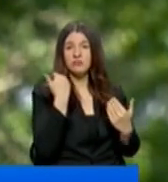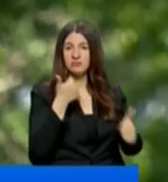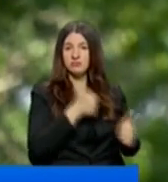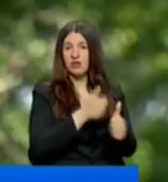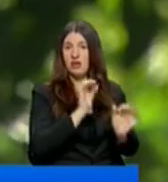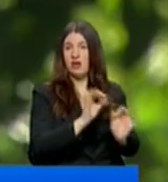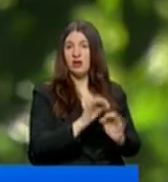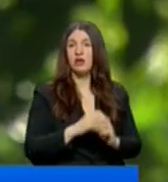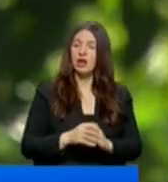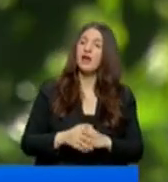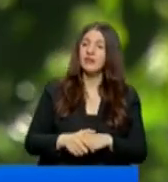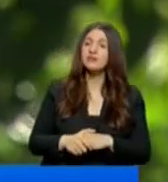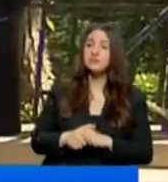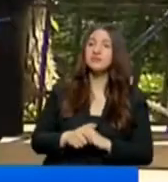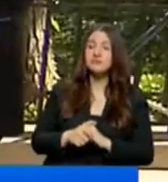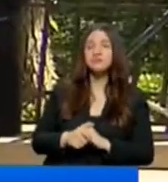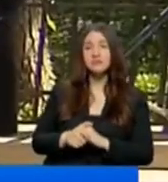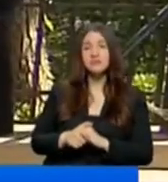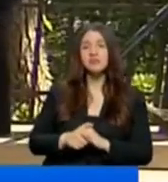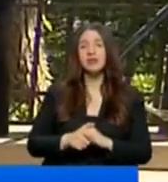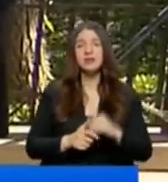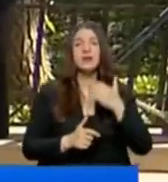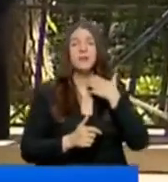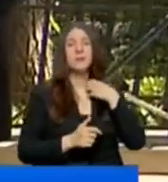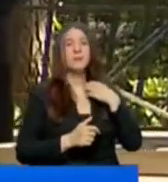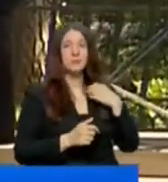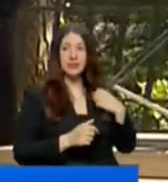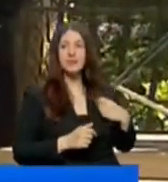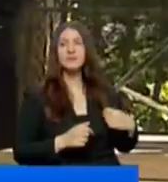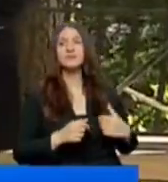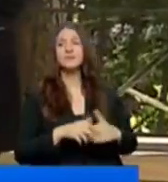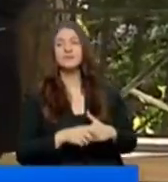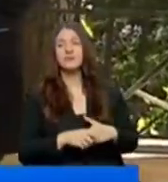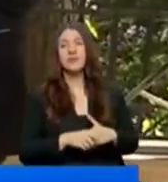hala. Elbette. Peki.